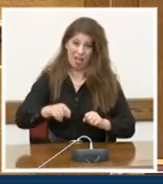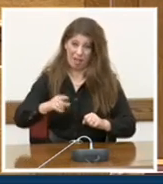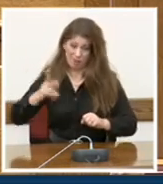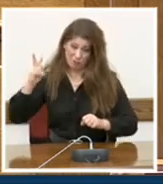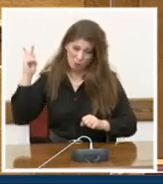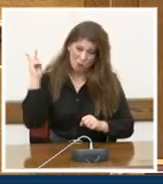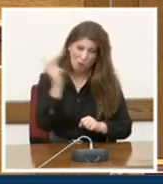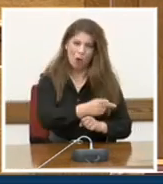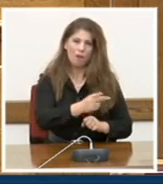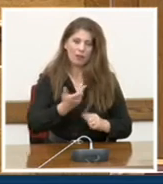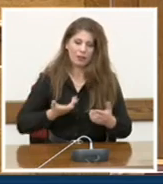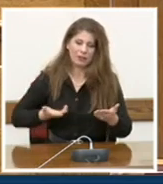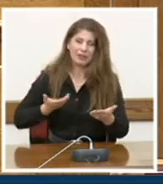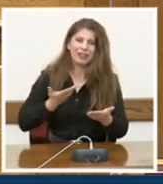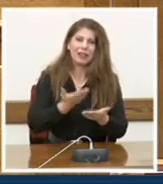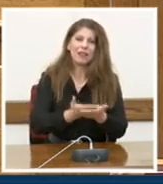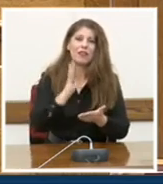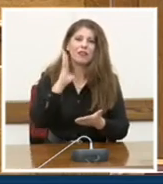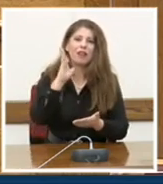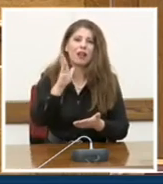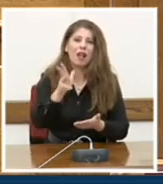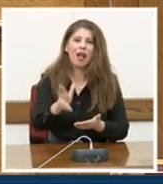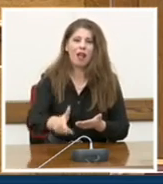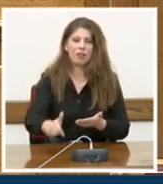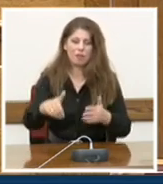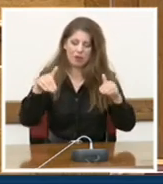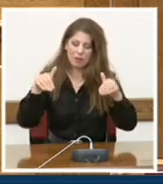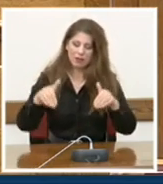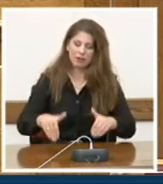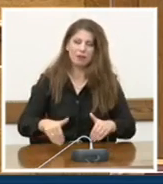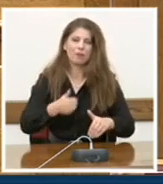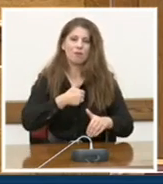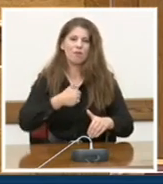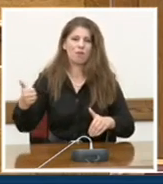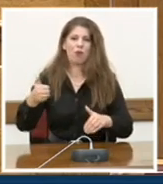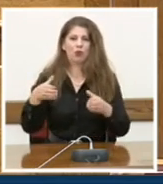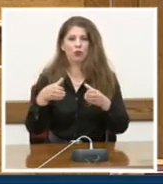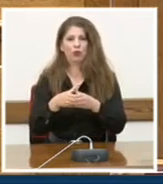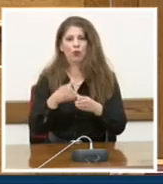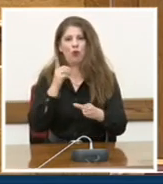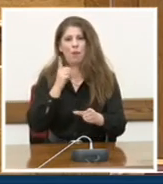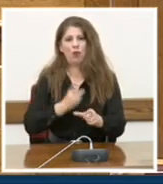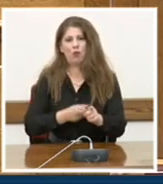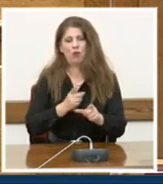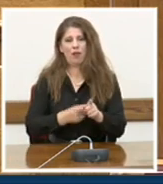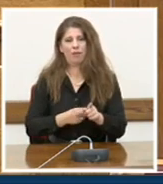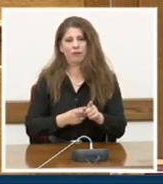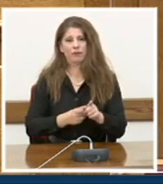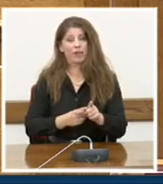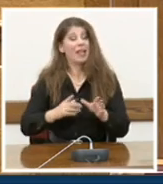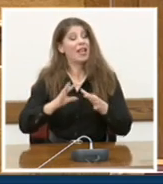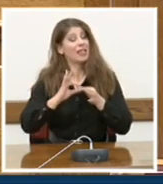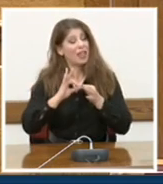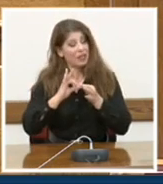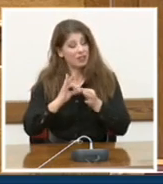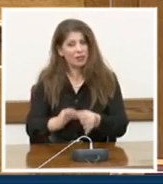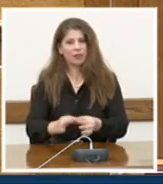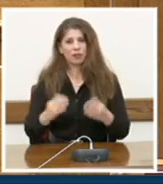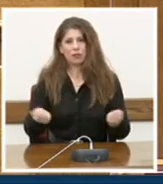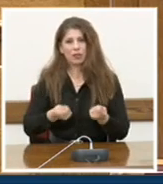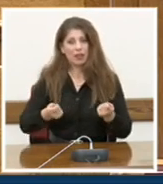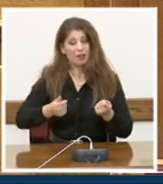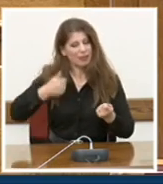την καταθέτει καθημερινά με συνέπεια μόνο το Κομμουνιστικό Κόμμα Ελλάδας. Και θα συνεχίσει να το κάνει και μετά